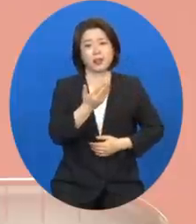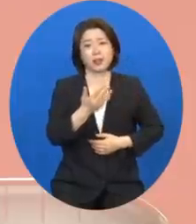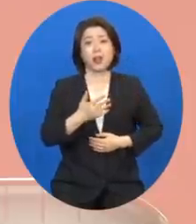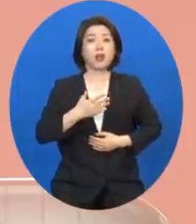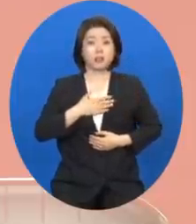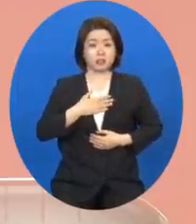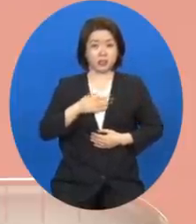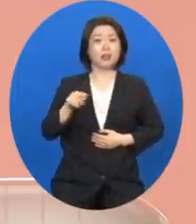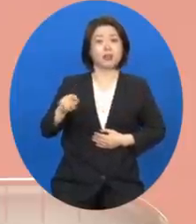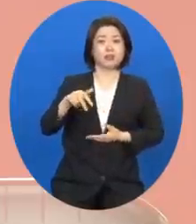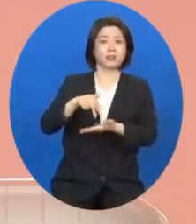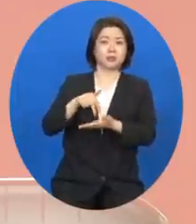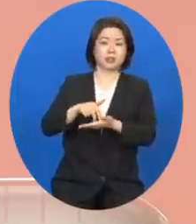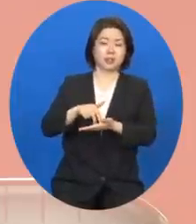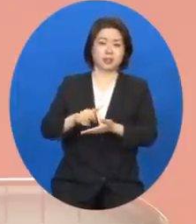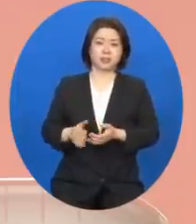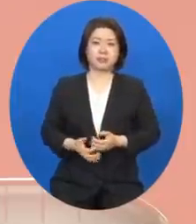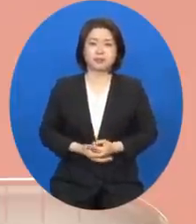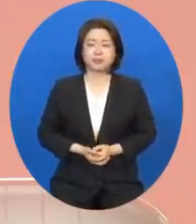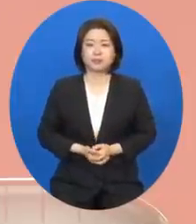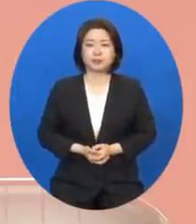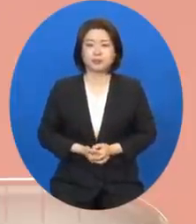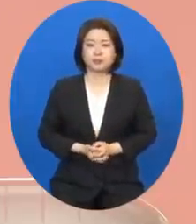그 사람이니까.